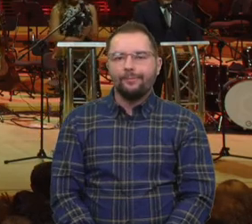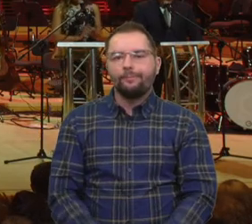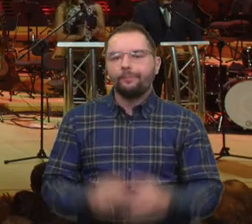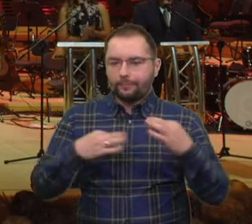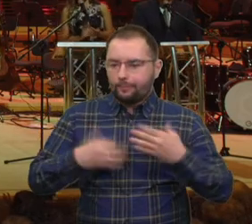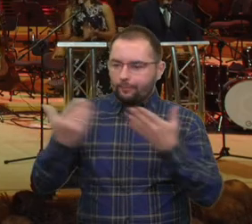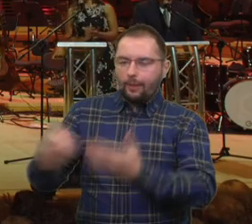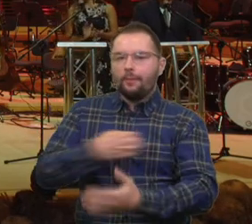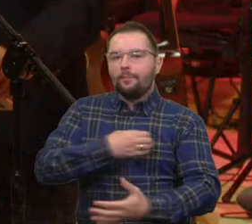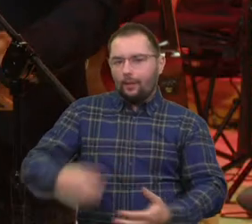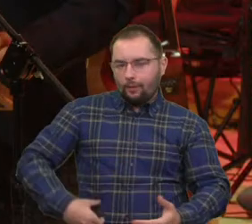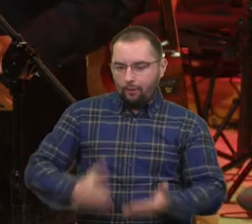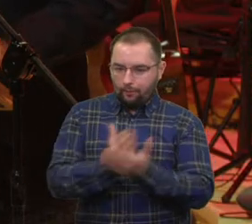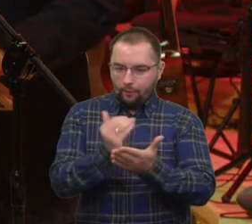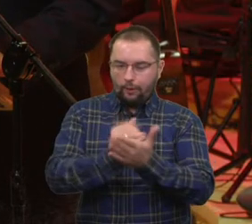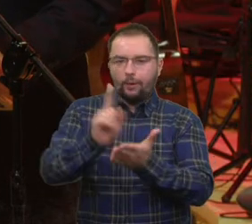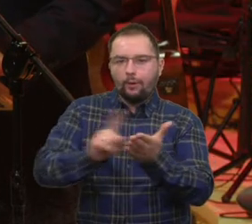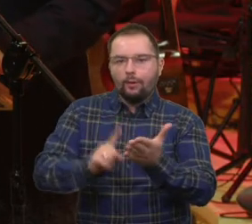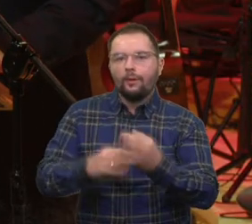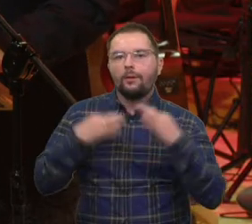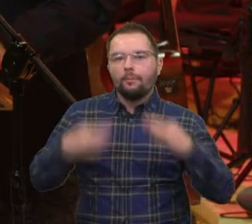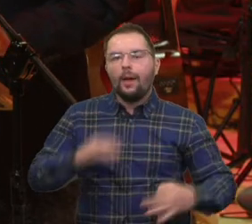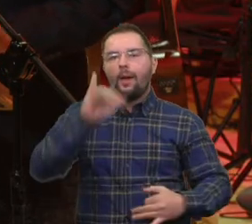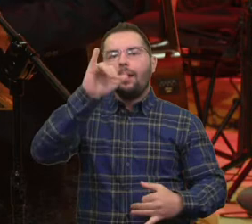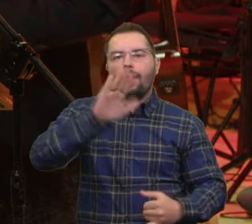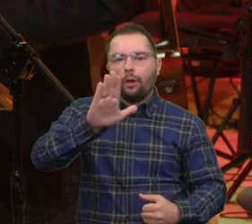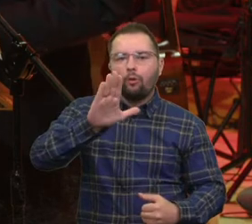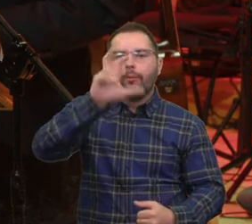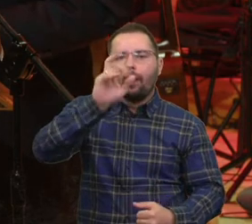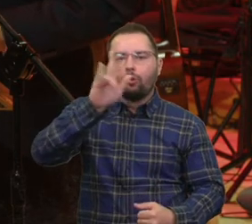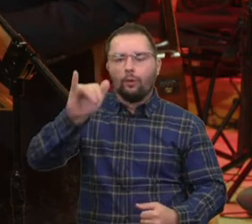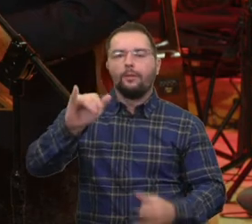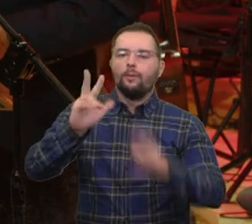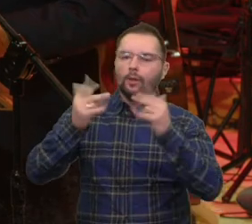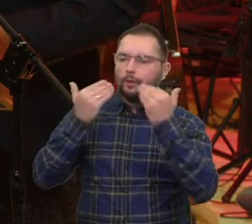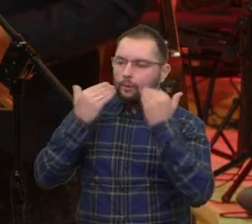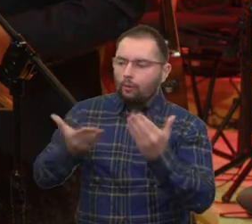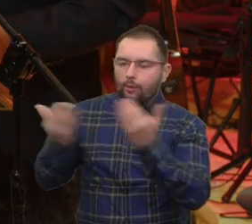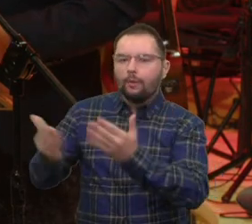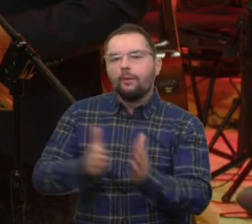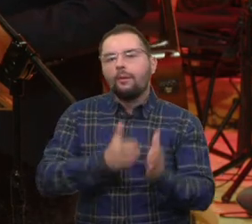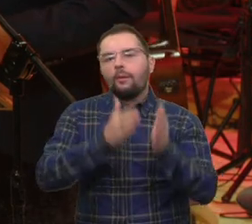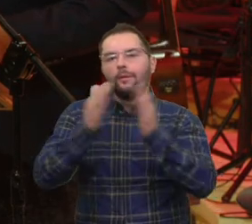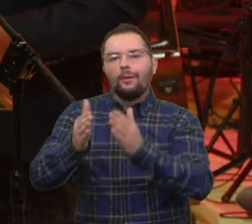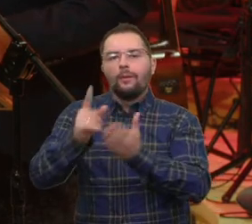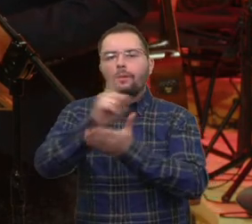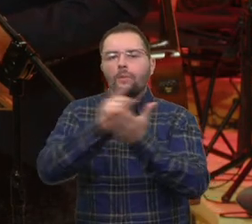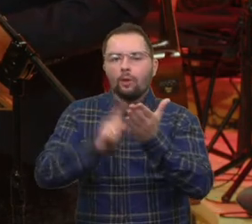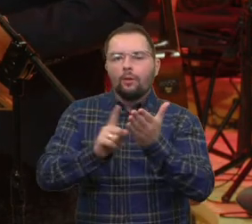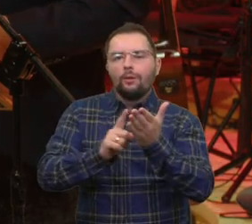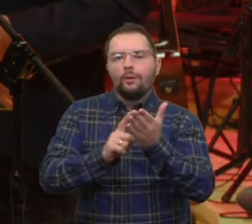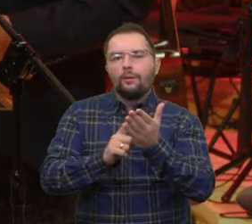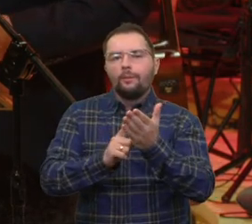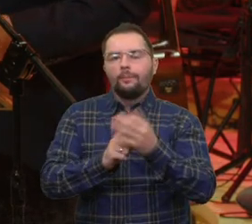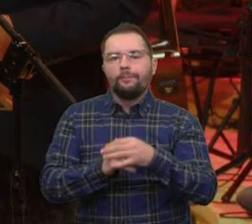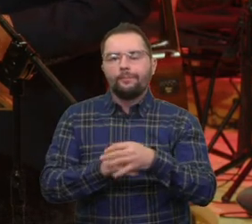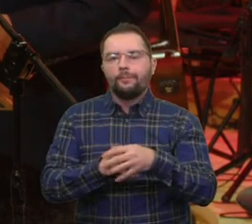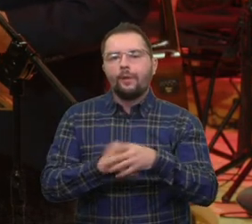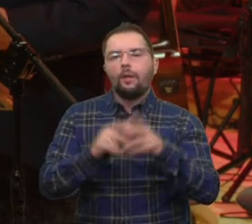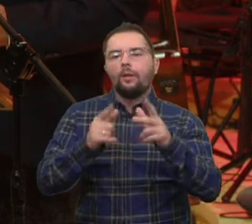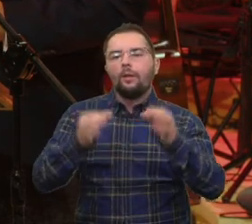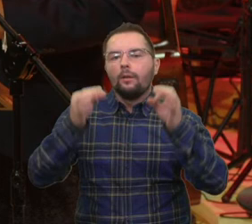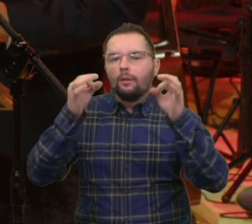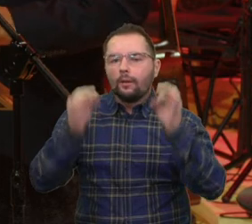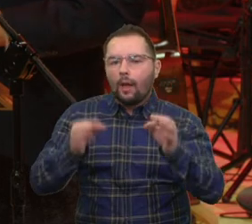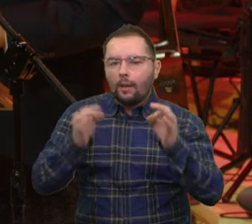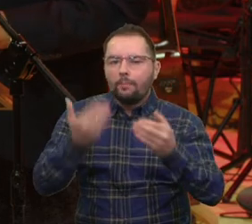Marszałek Województwa Śląskiego, pan Jakub Chełstowski. Bardzo dziękuję, panie marszałku. Szanowni Państwo, Śląsk w sercu z pewnością ma osobę, którą teraz